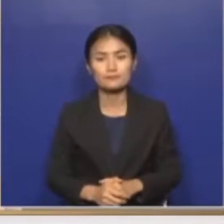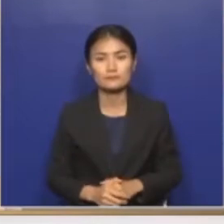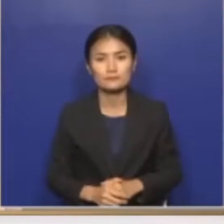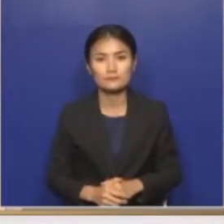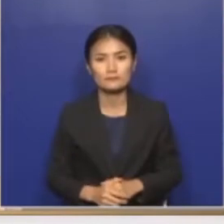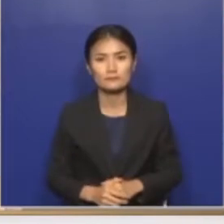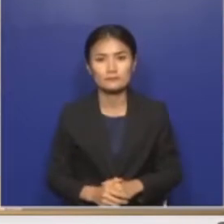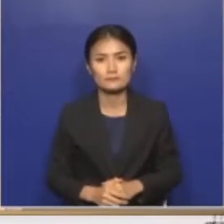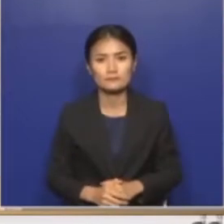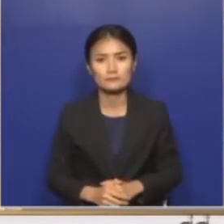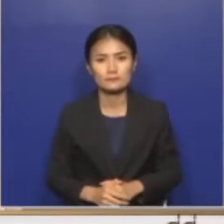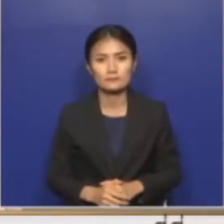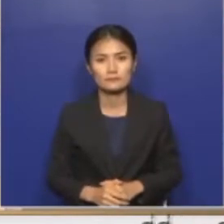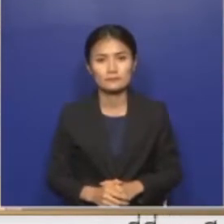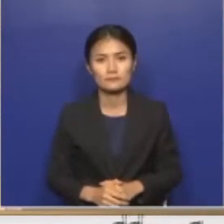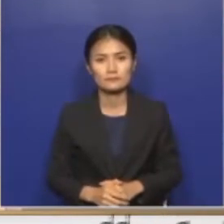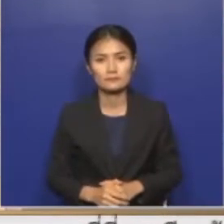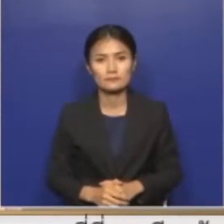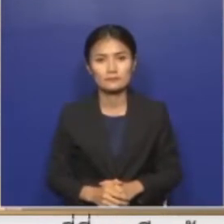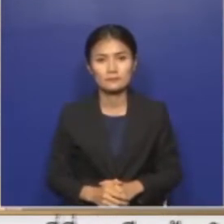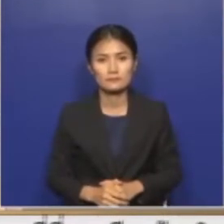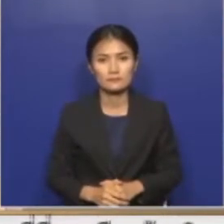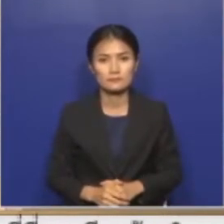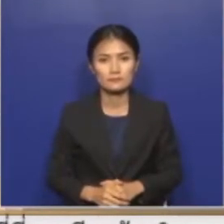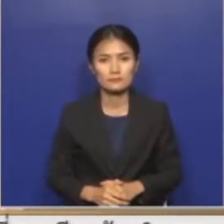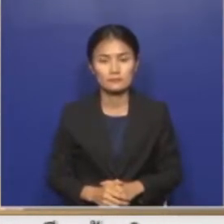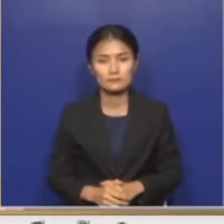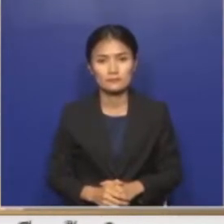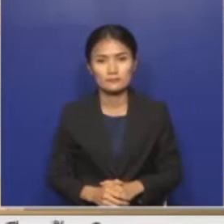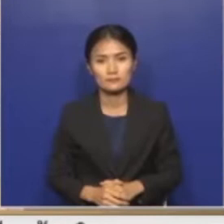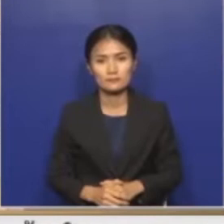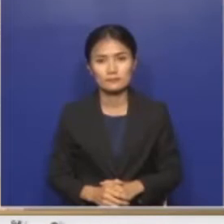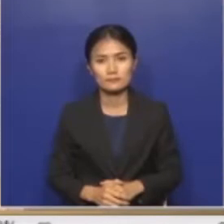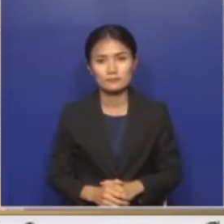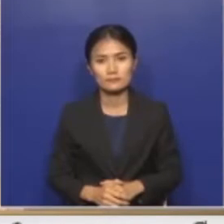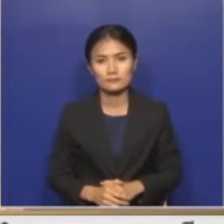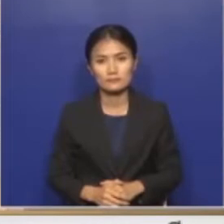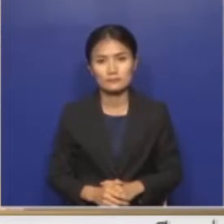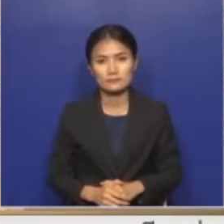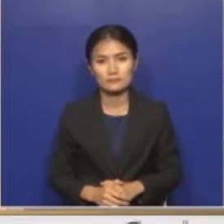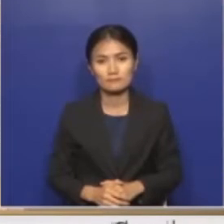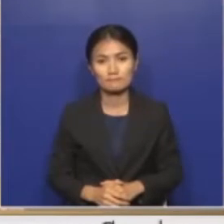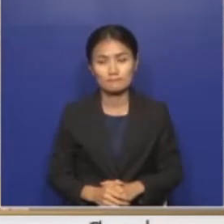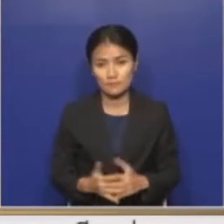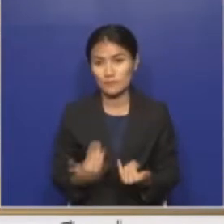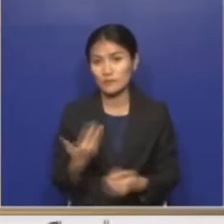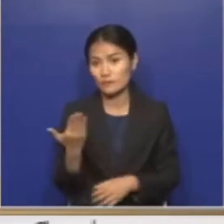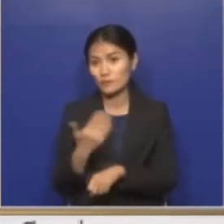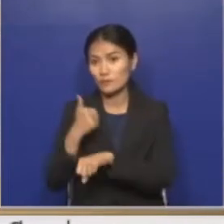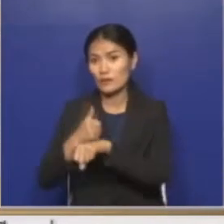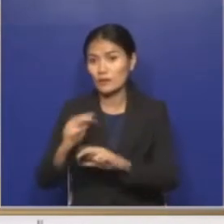ว่าที่ท่านอาบน้ำตีจุลินเนี่ยได้ตอบเนี่ยบอกว่าได้ไปแจ้ง